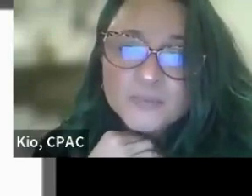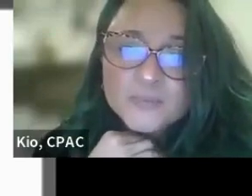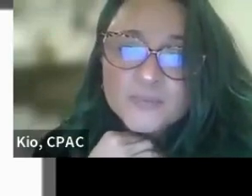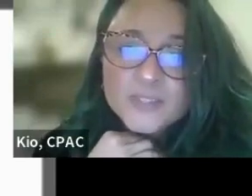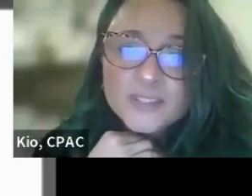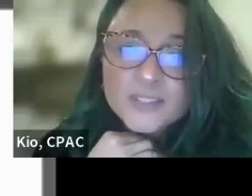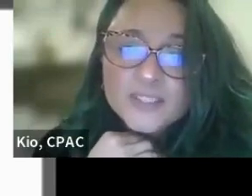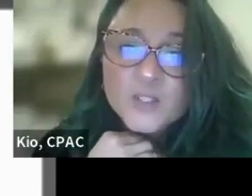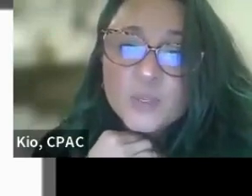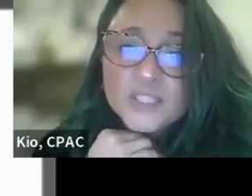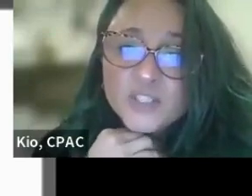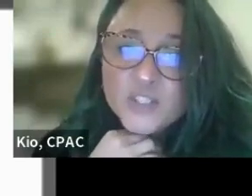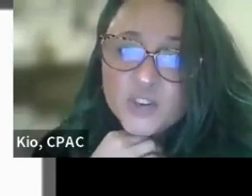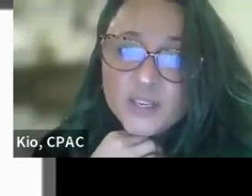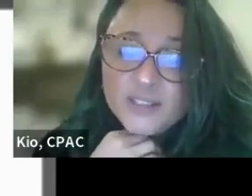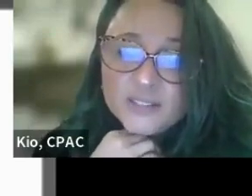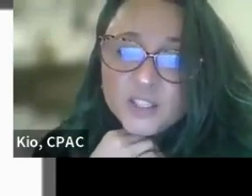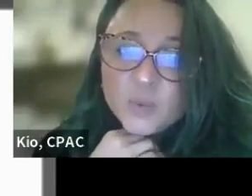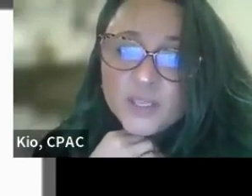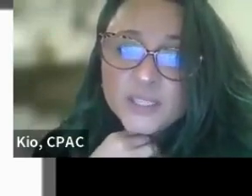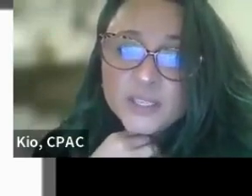接下来，